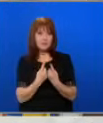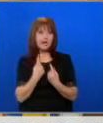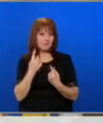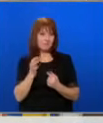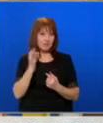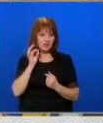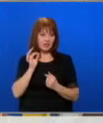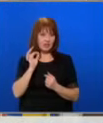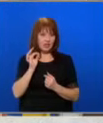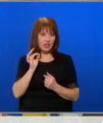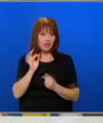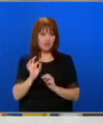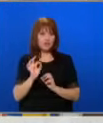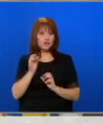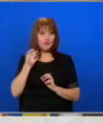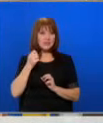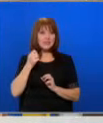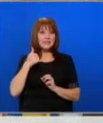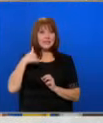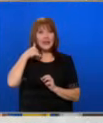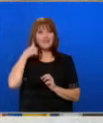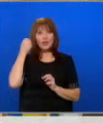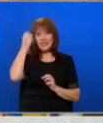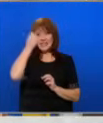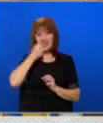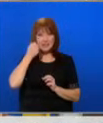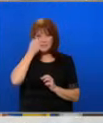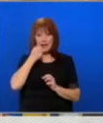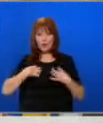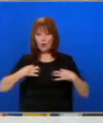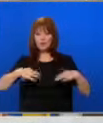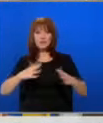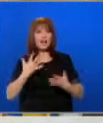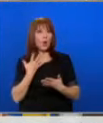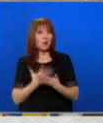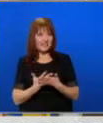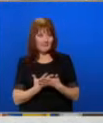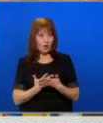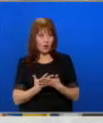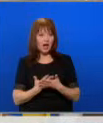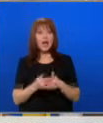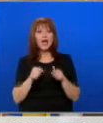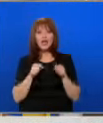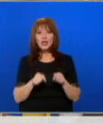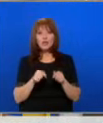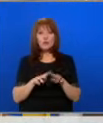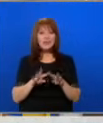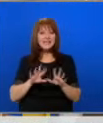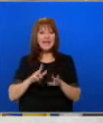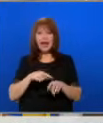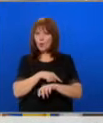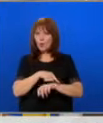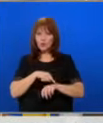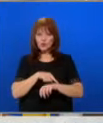телефонен измамник, току-що освободен от затвора. И всъщност той в рамките на няколко